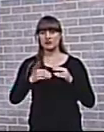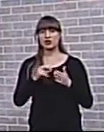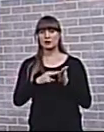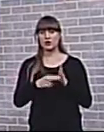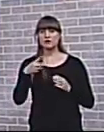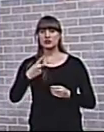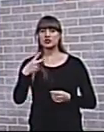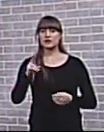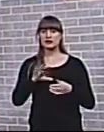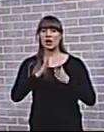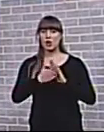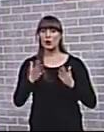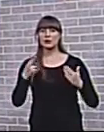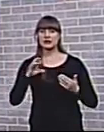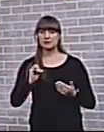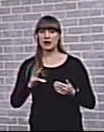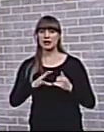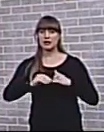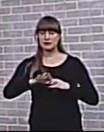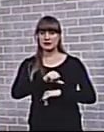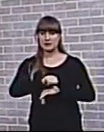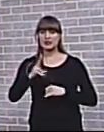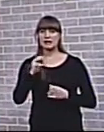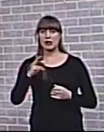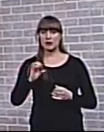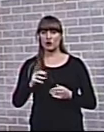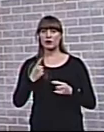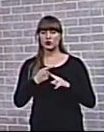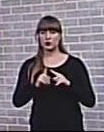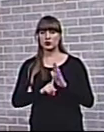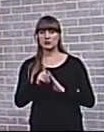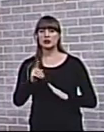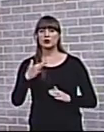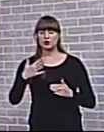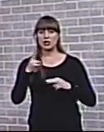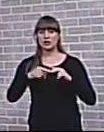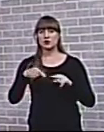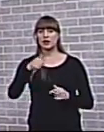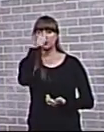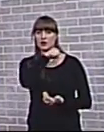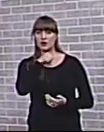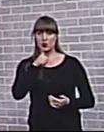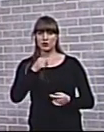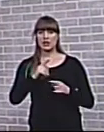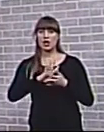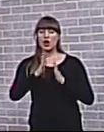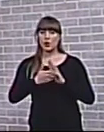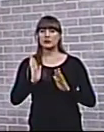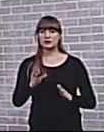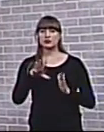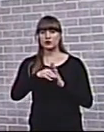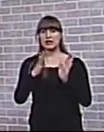вот кинокомплекс «Парк» на проспекте Комарова должен быть запущен уже к концу этого года. Кинокомплекс будет включать 9